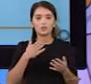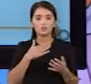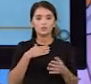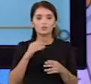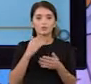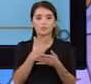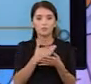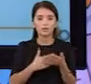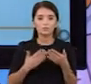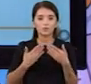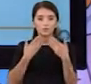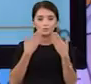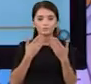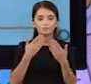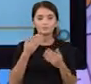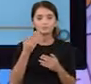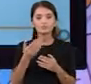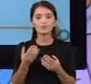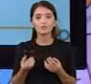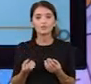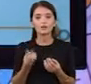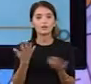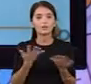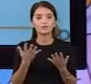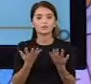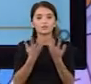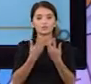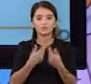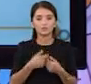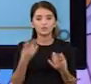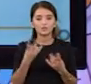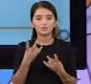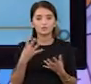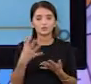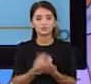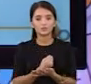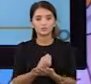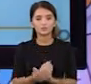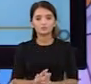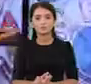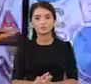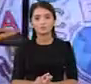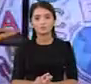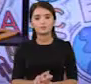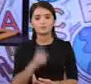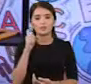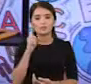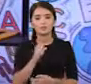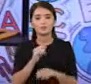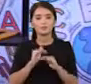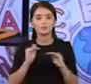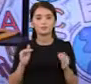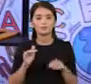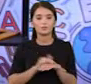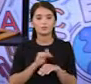Men masala matnini o'qishim bilan siz uni qanday hisoblash kerak ekanligini topdingiz. Ha,